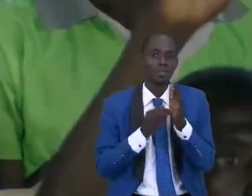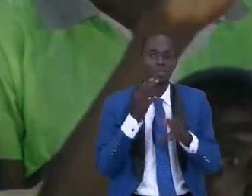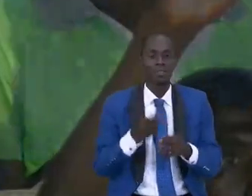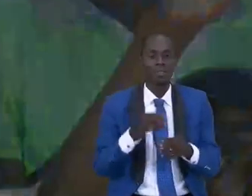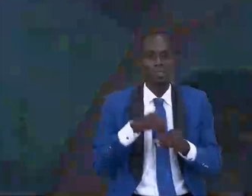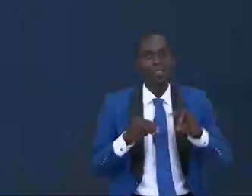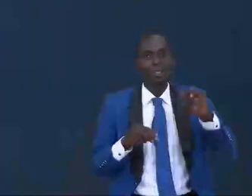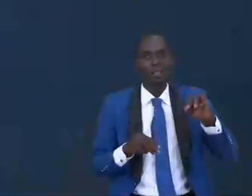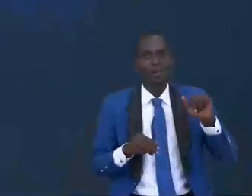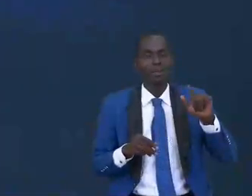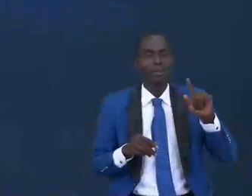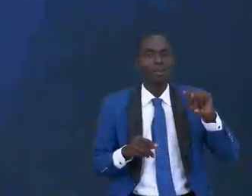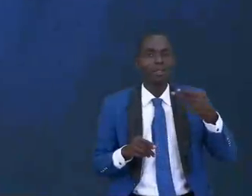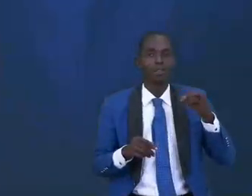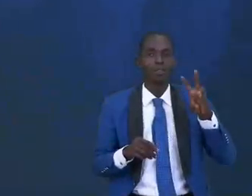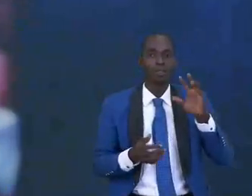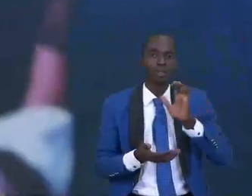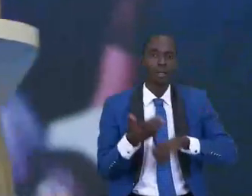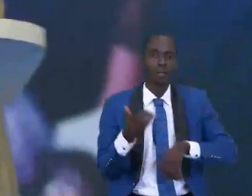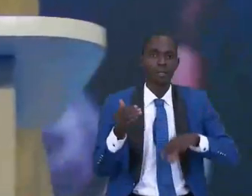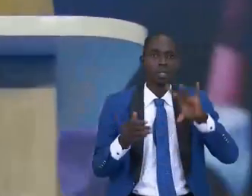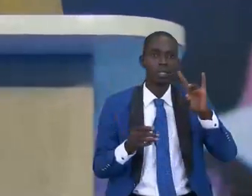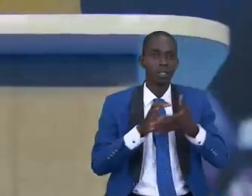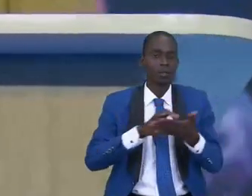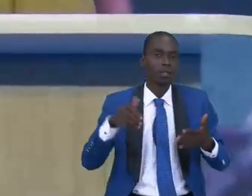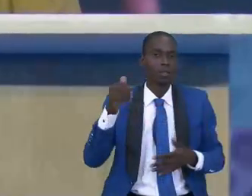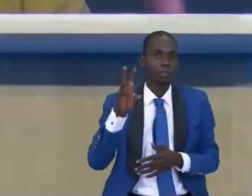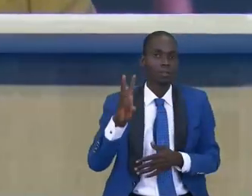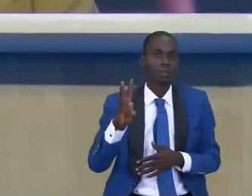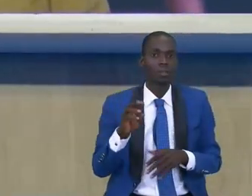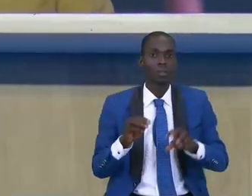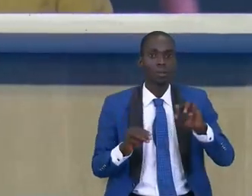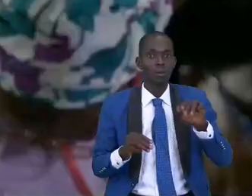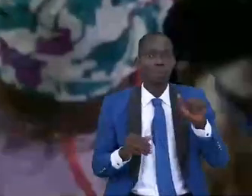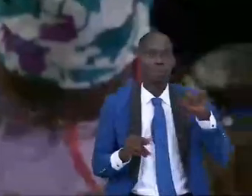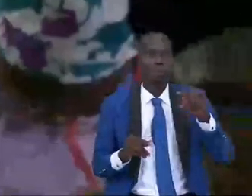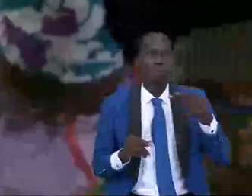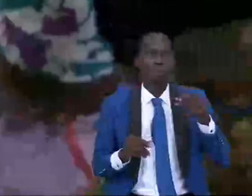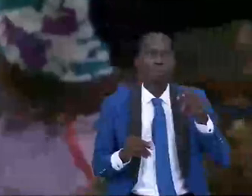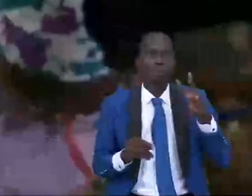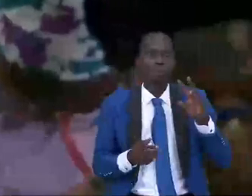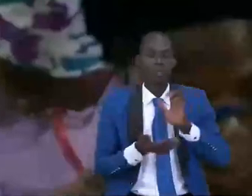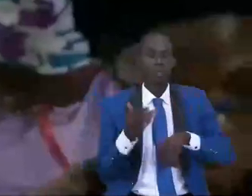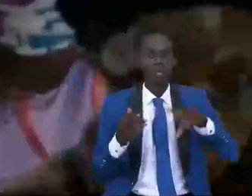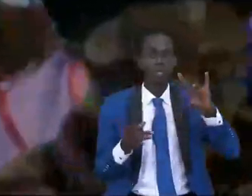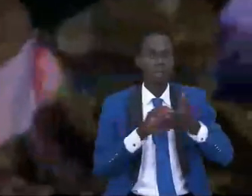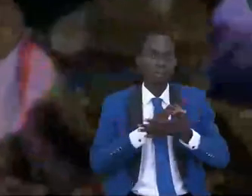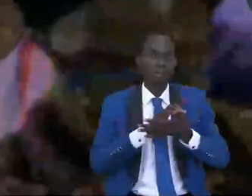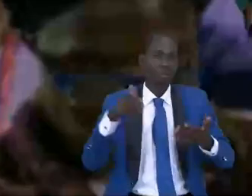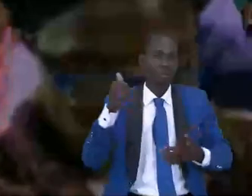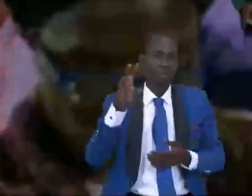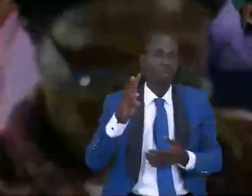Matthieu chapitre 8, je lis le verset 16. Matthieu 8, verset